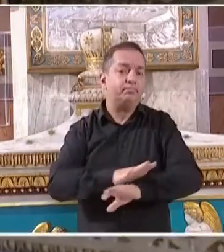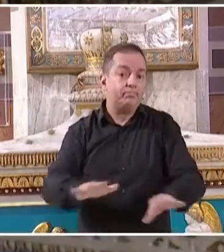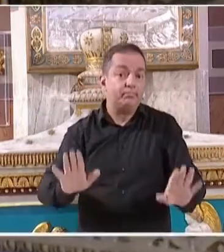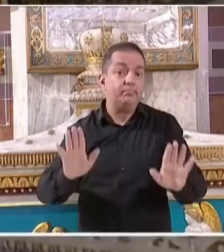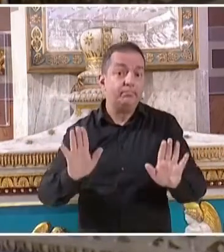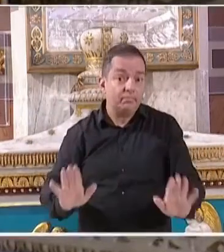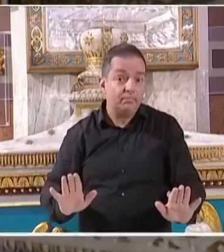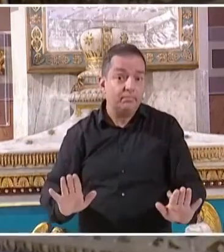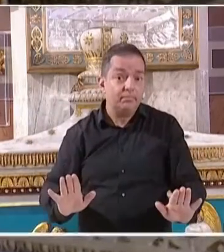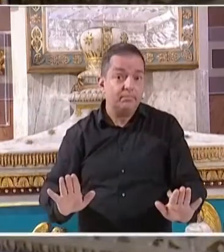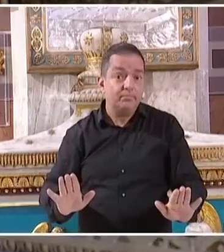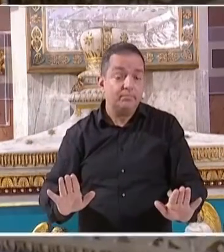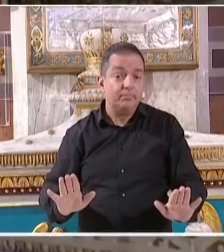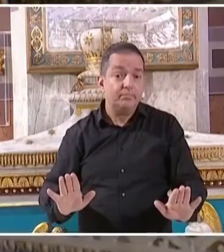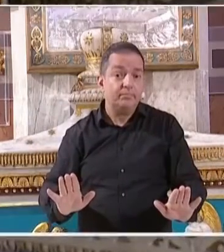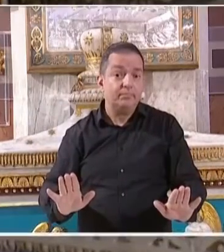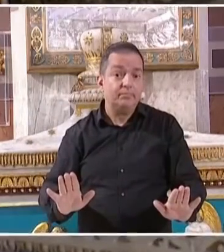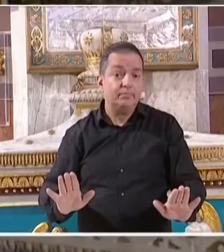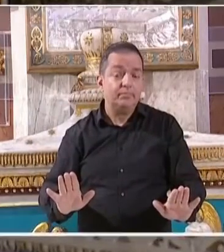μνήμες